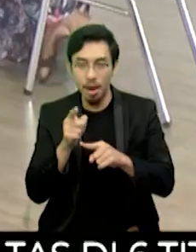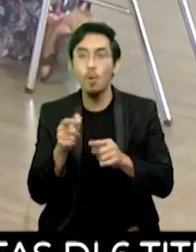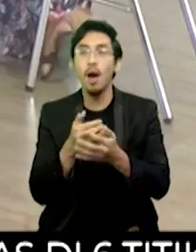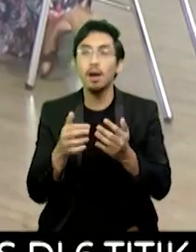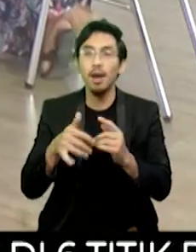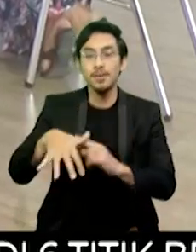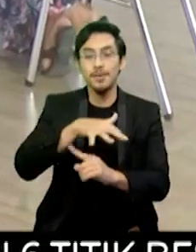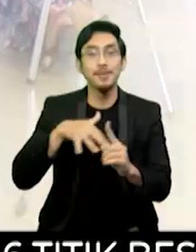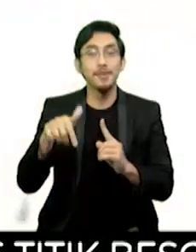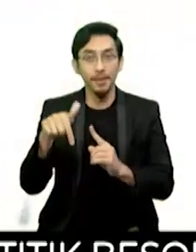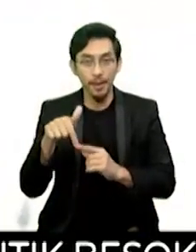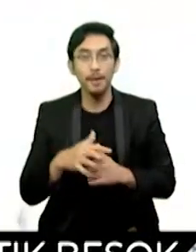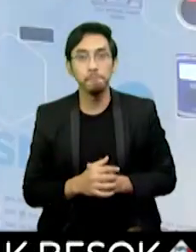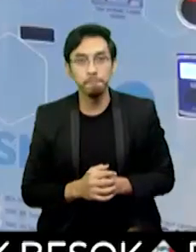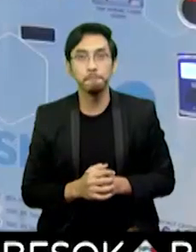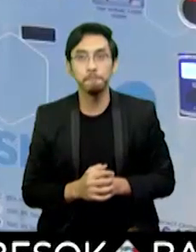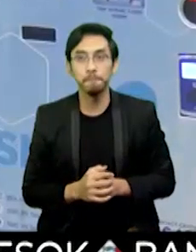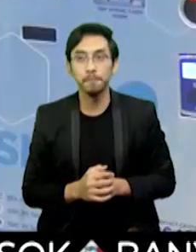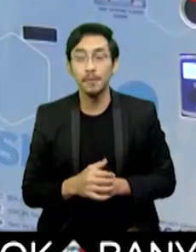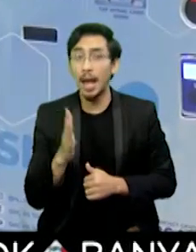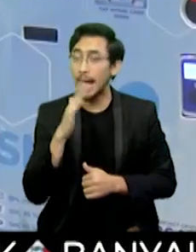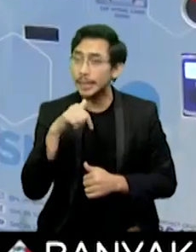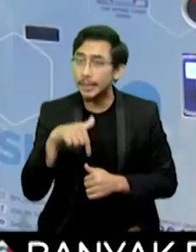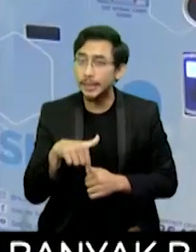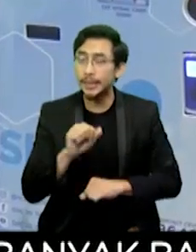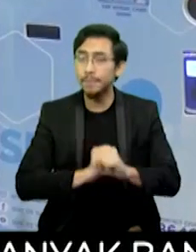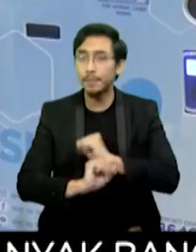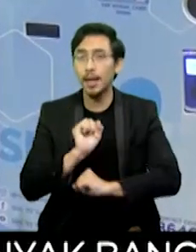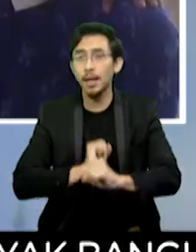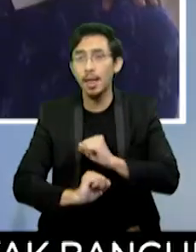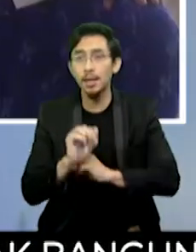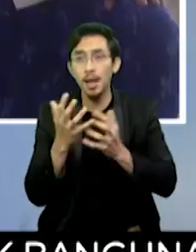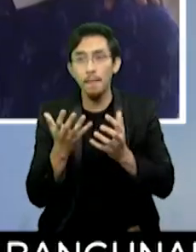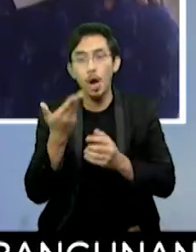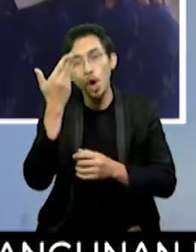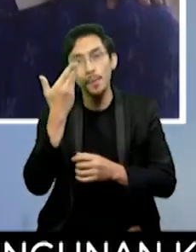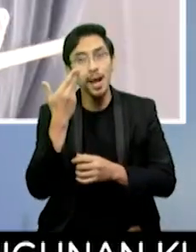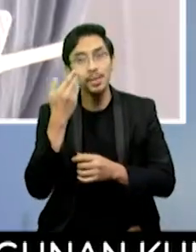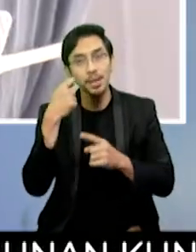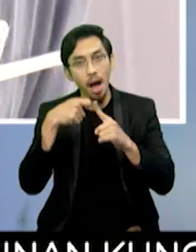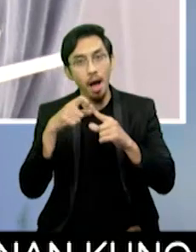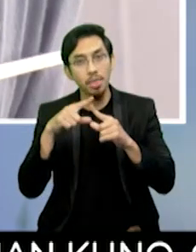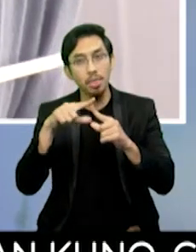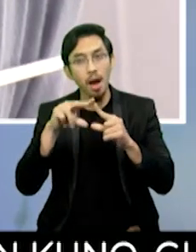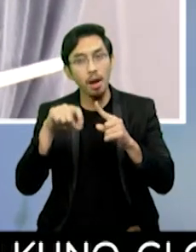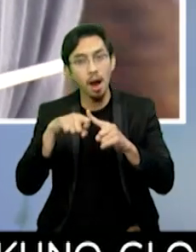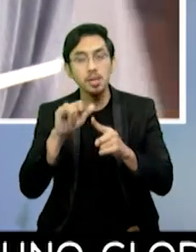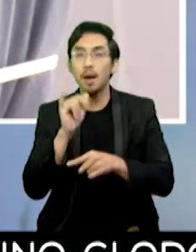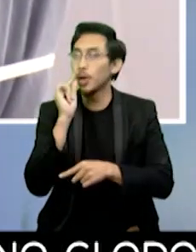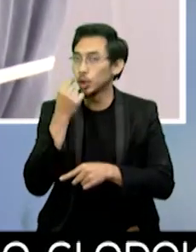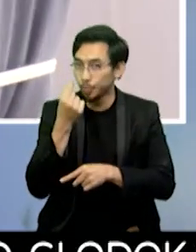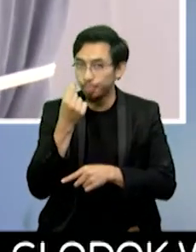sekitarnya. Hari ini melakukan kegiatan operasi katarak dan bibir sumbing. Untuk sampai hari